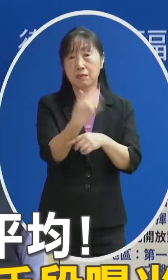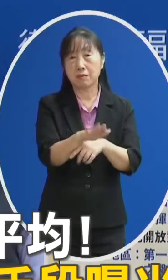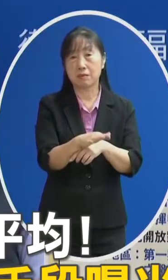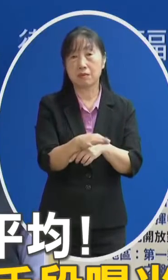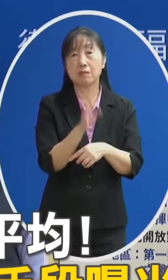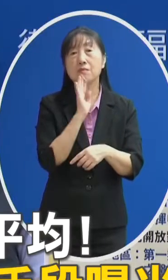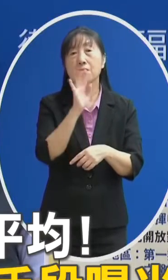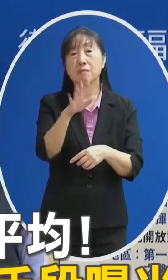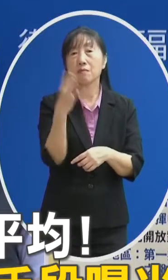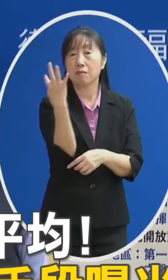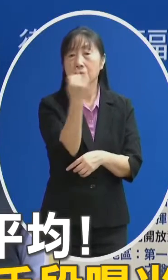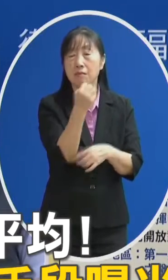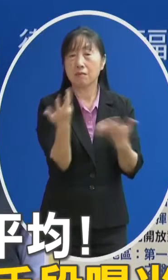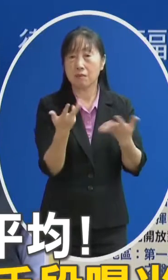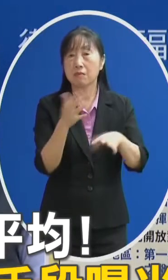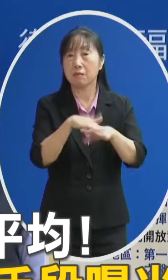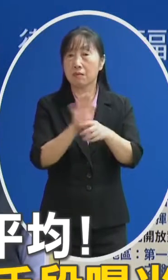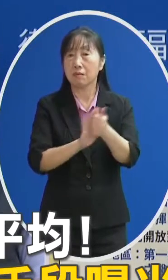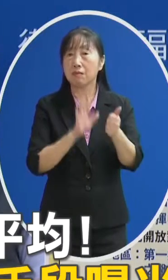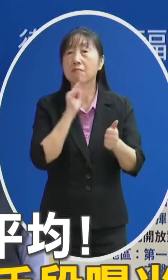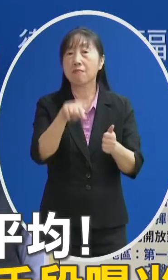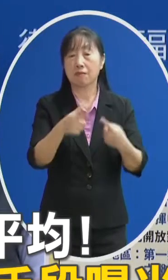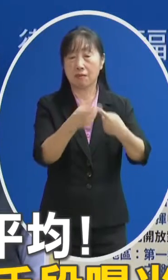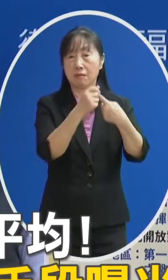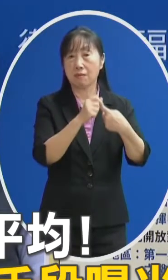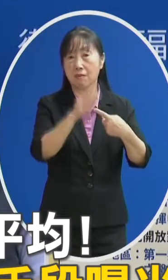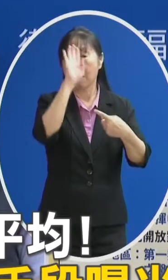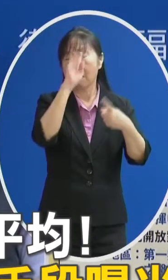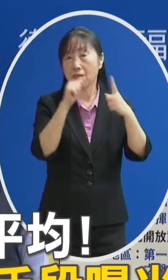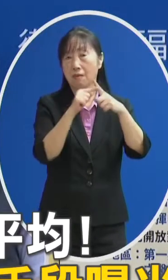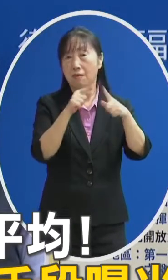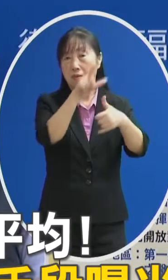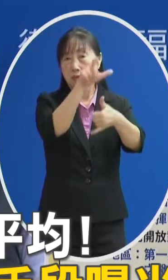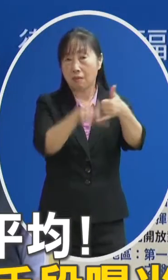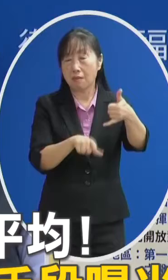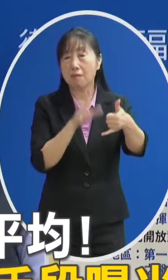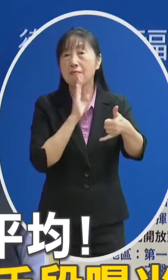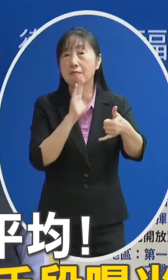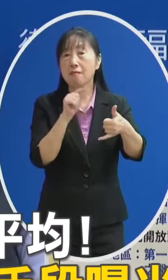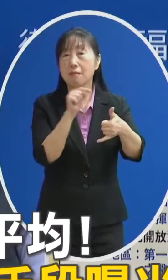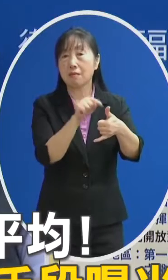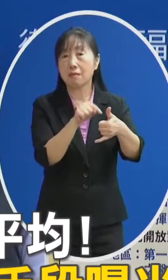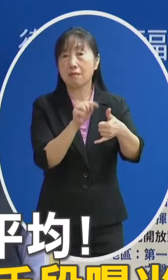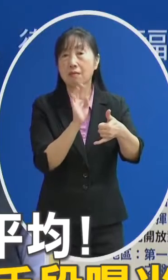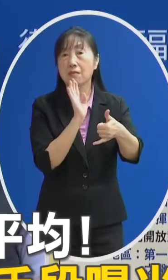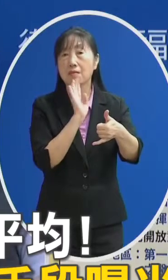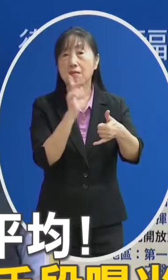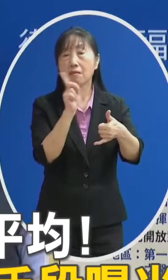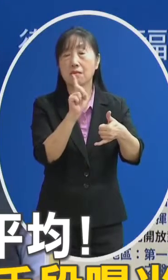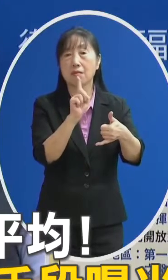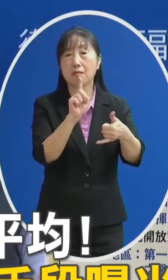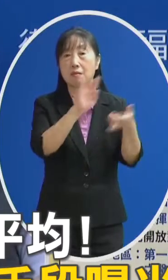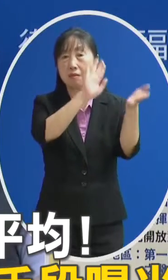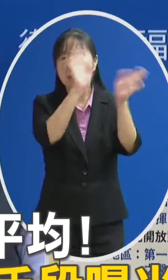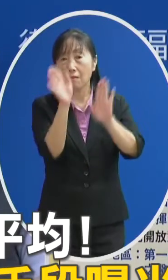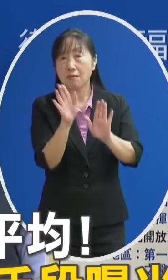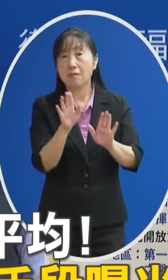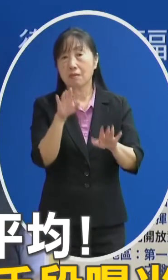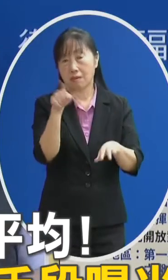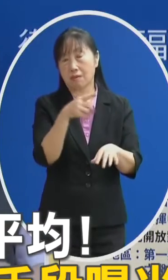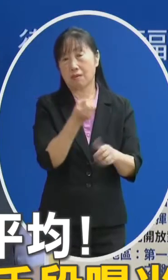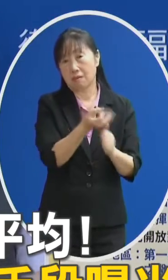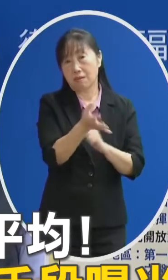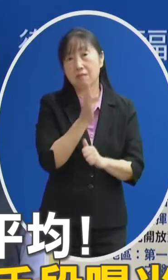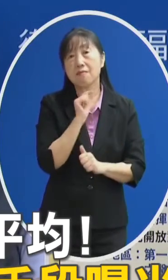重要的因素嘛哈。第一个就是病人的族群到底是哪一个样的族群发生感染，那第二